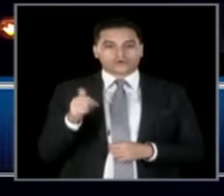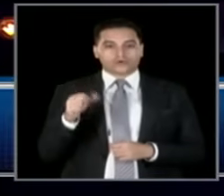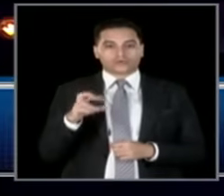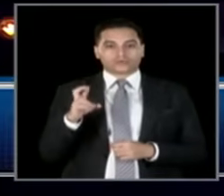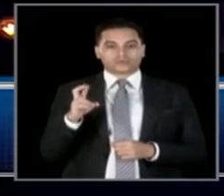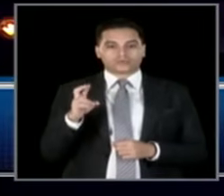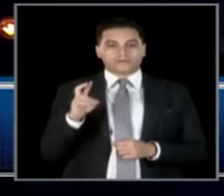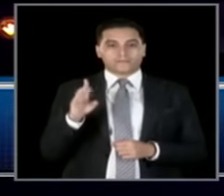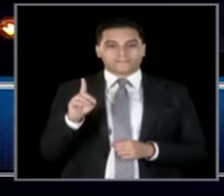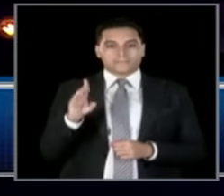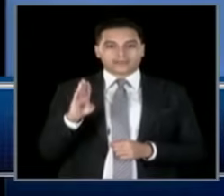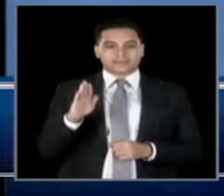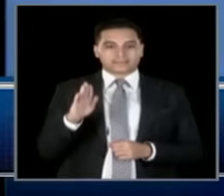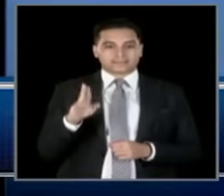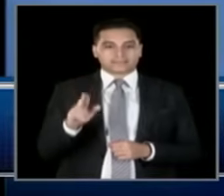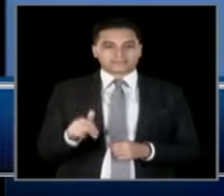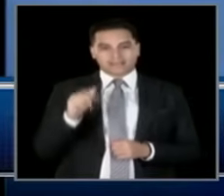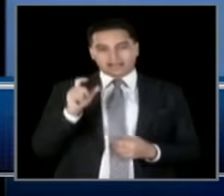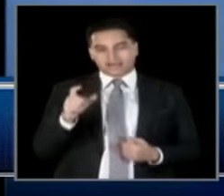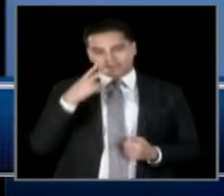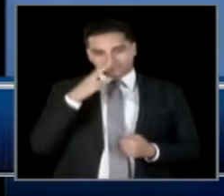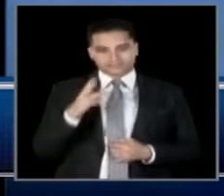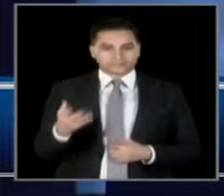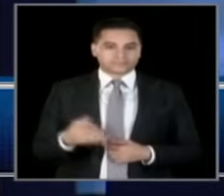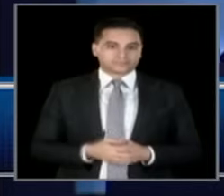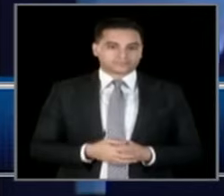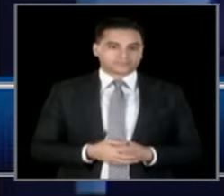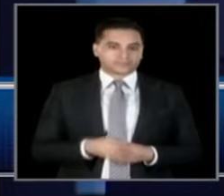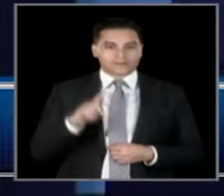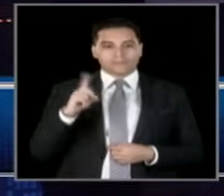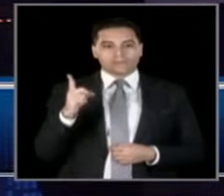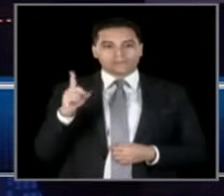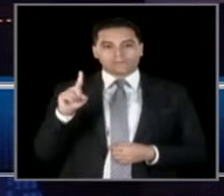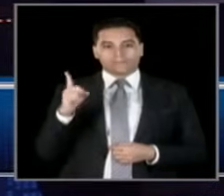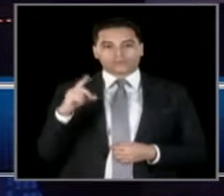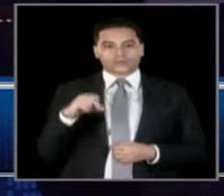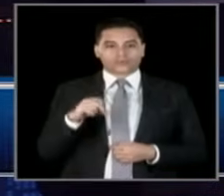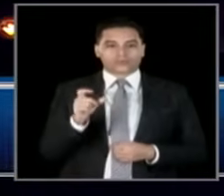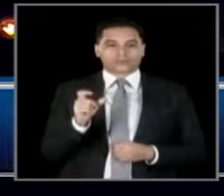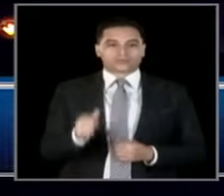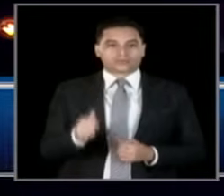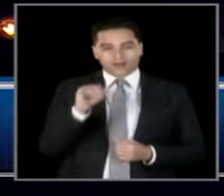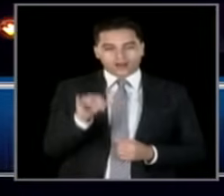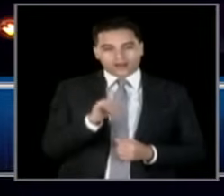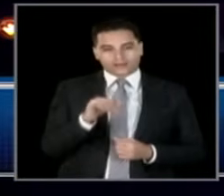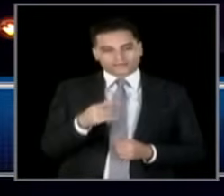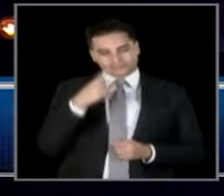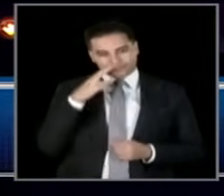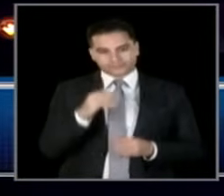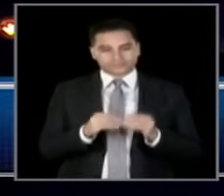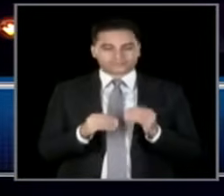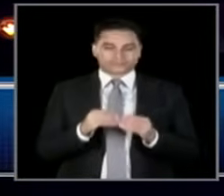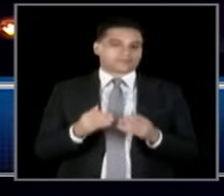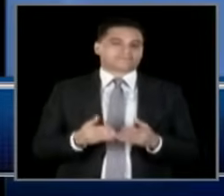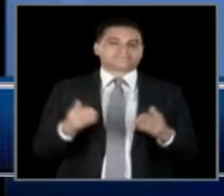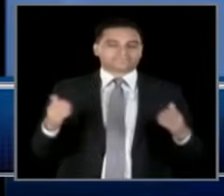أوزبكستان. تاشكند. بروناي. طيب أيوة هي بروناي يا كورولوس.